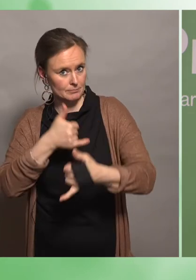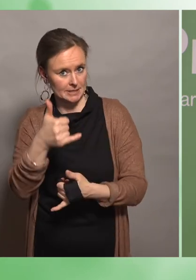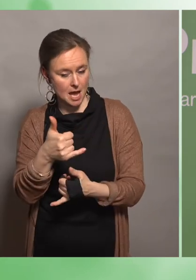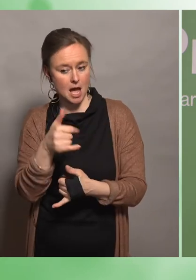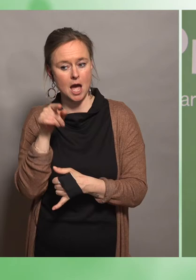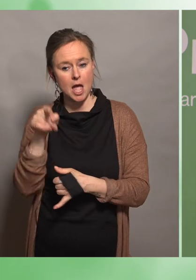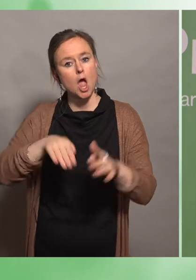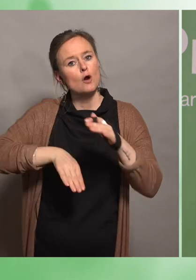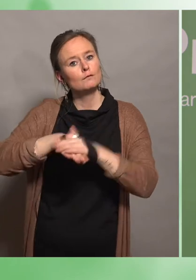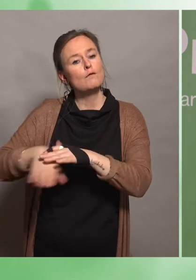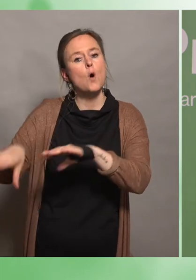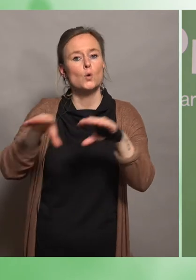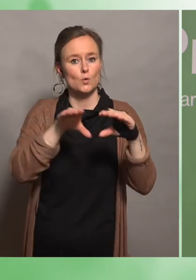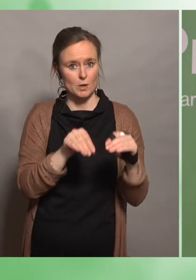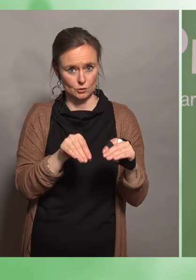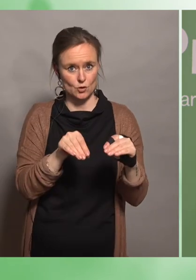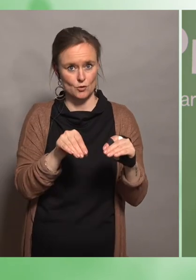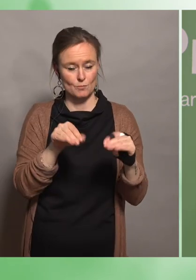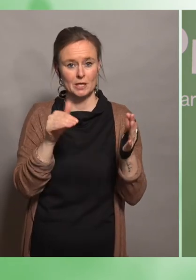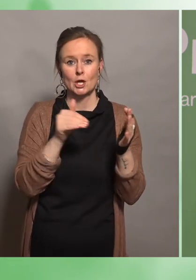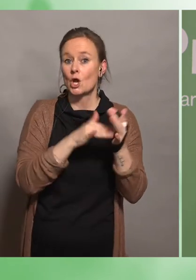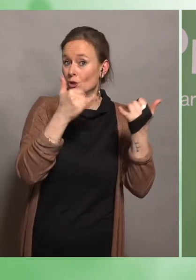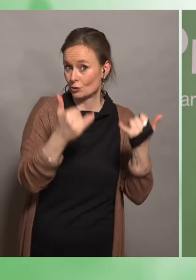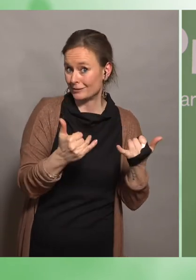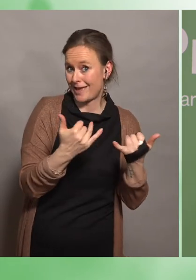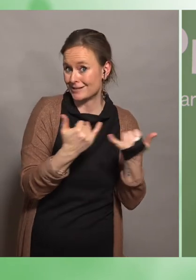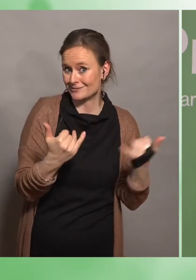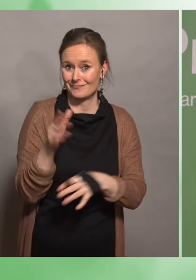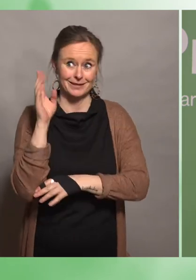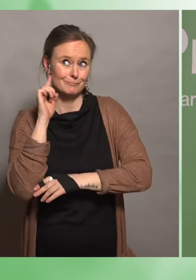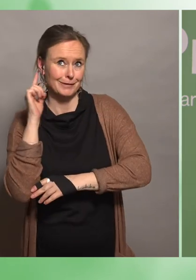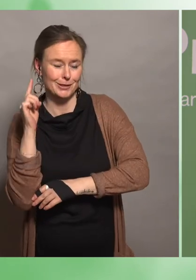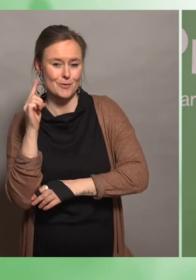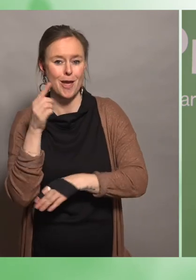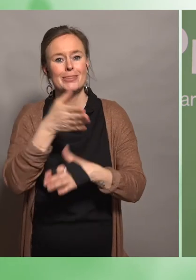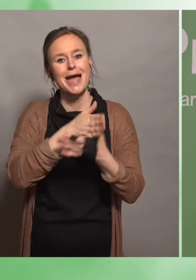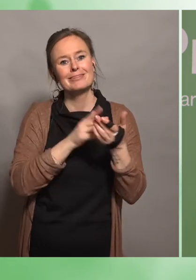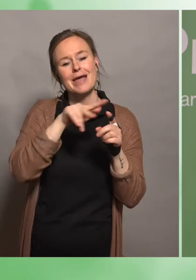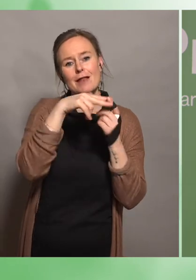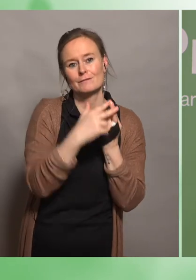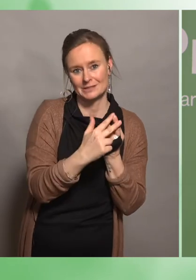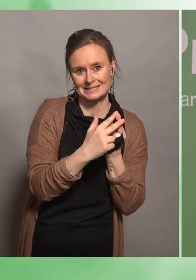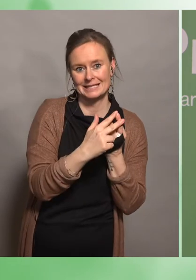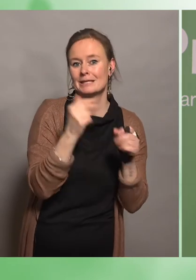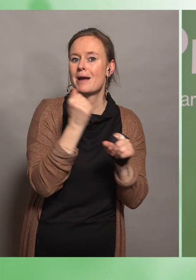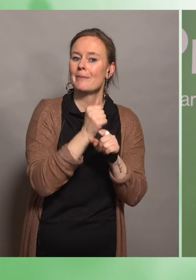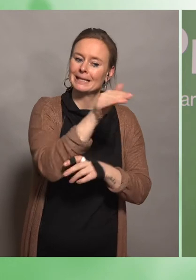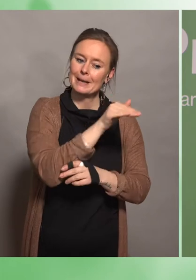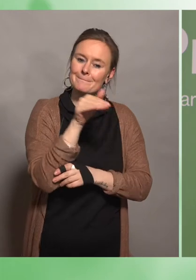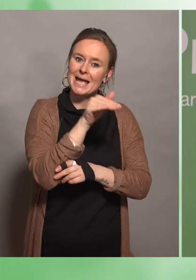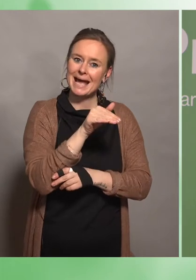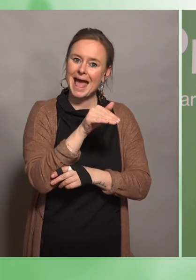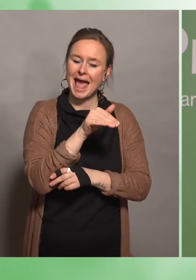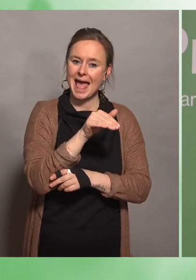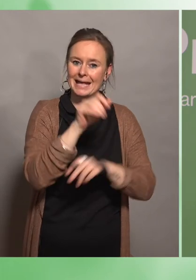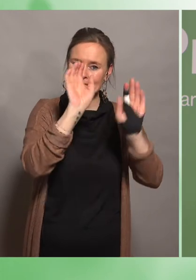wurde er dann auch übernommen, ist jetzt noch, wie ich gehört habe, auch Teil des Teams, arbeitet im Bereich Abbrucharbeiten sehr